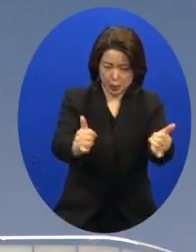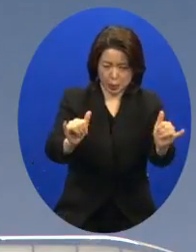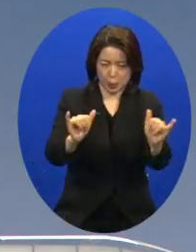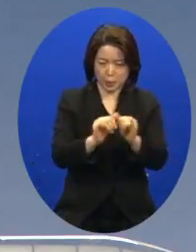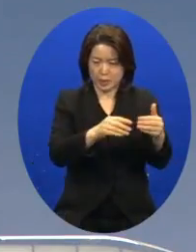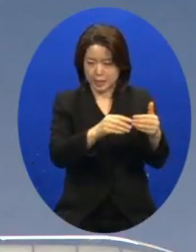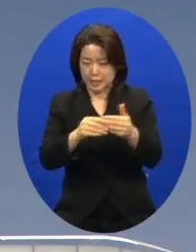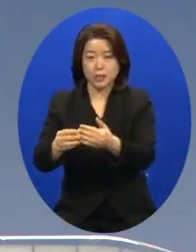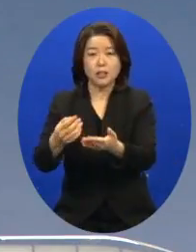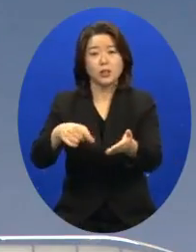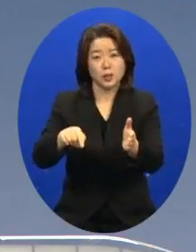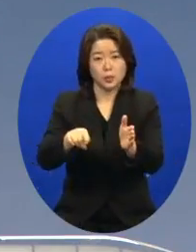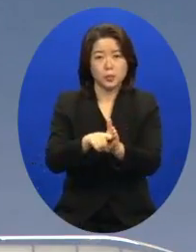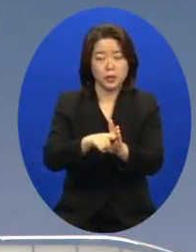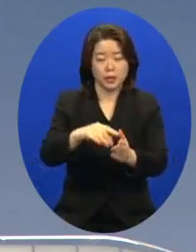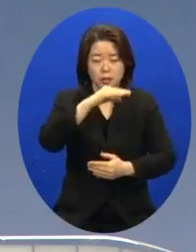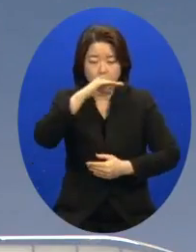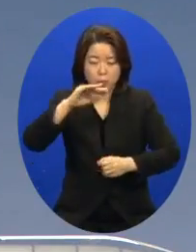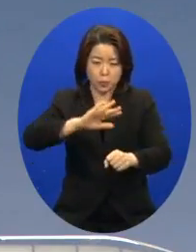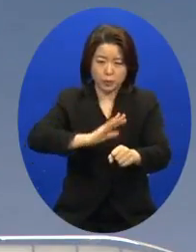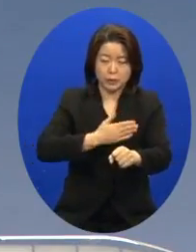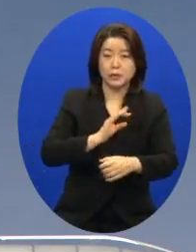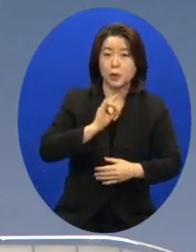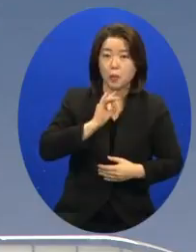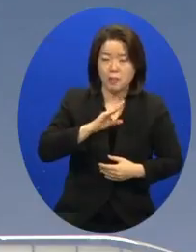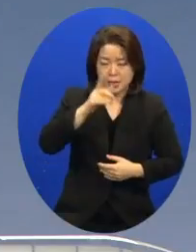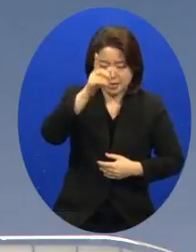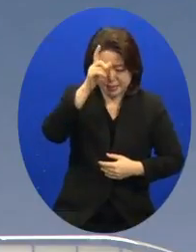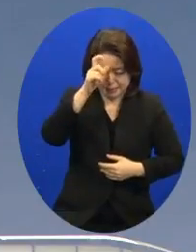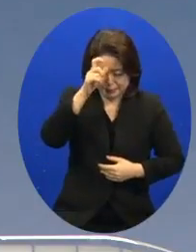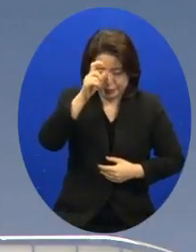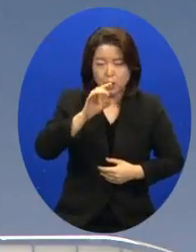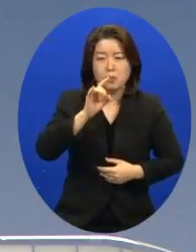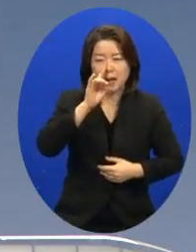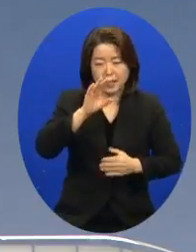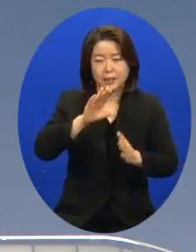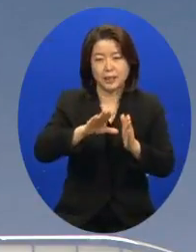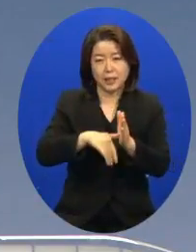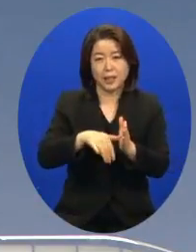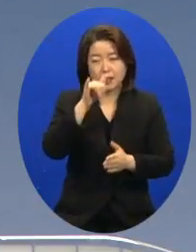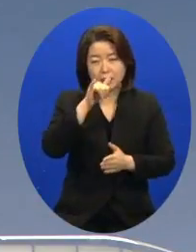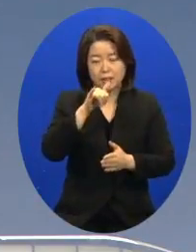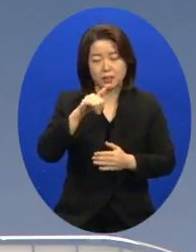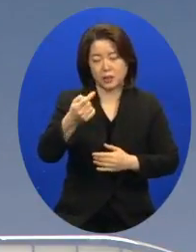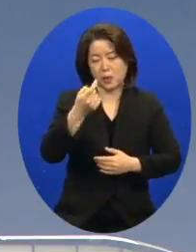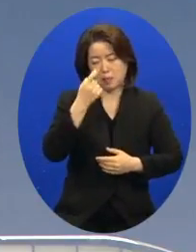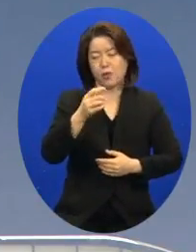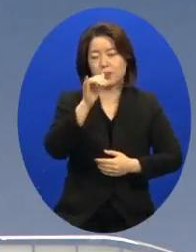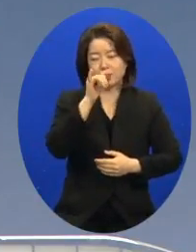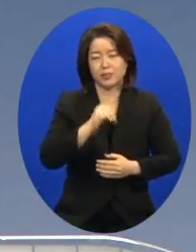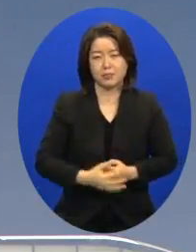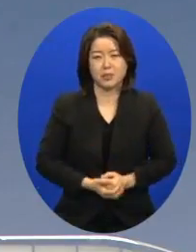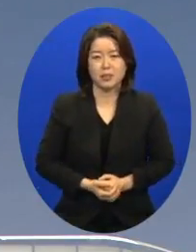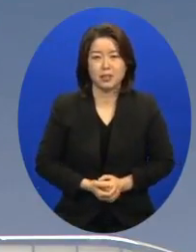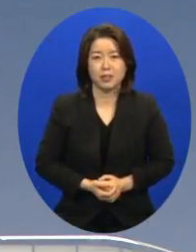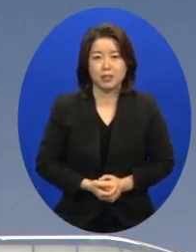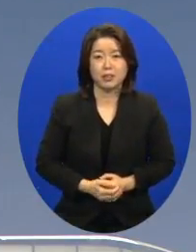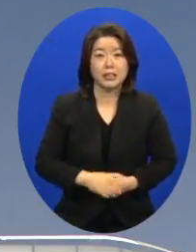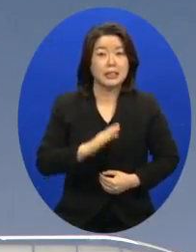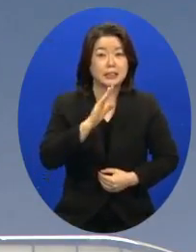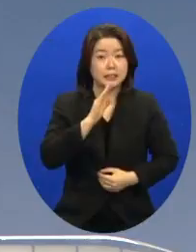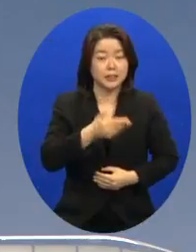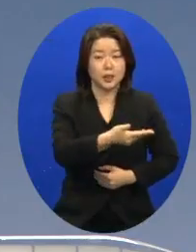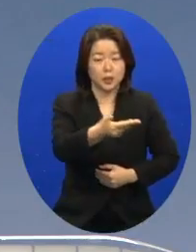가려면 옳고 그름 것만 고집해서는 안 될 때가 있다는 것을 좋음 받았습니다 실제로